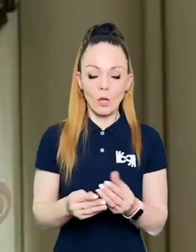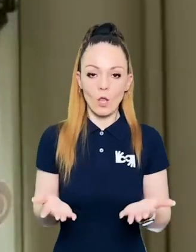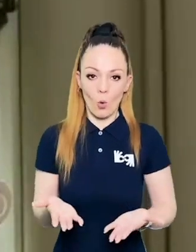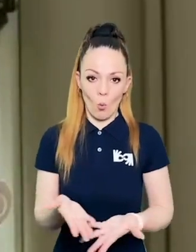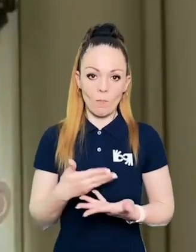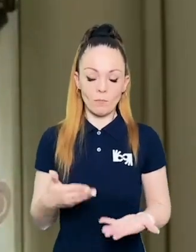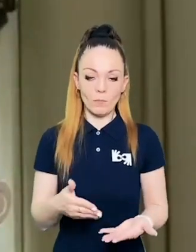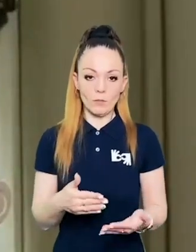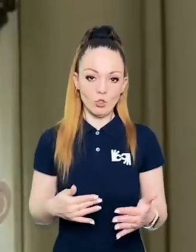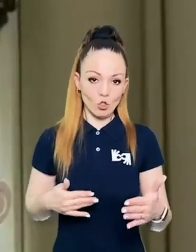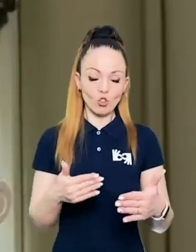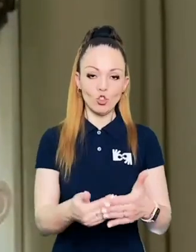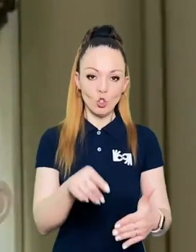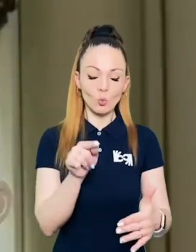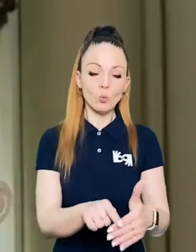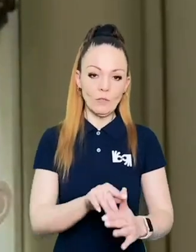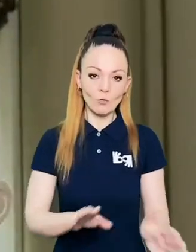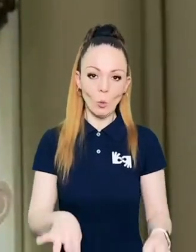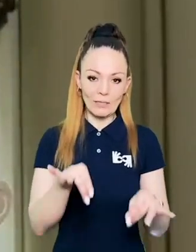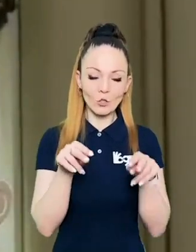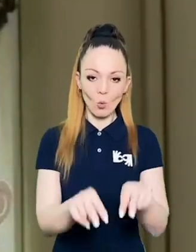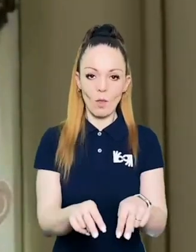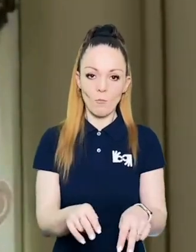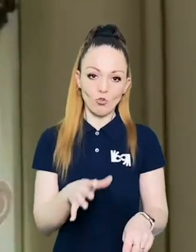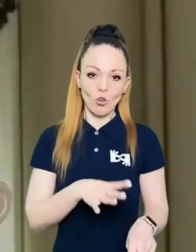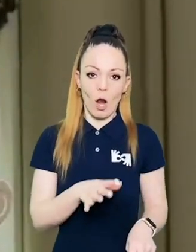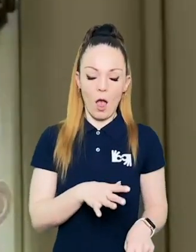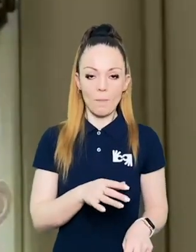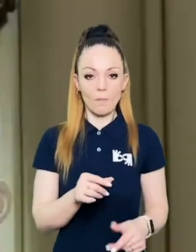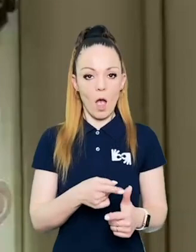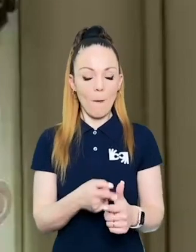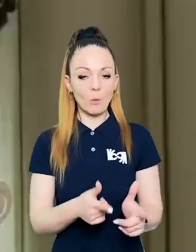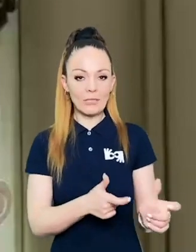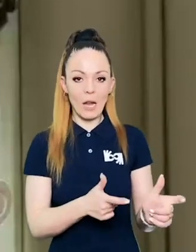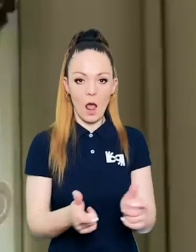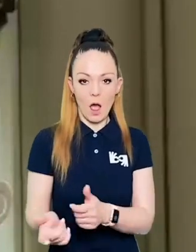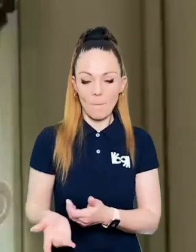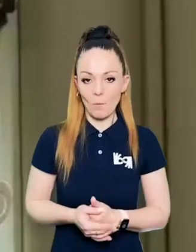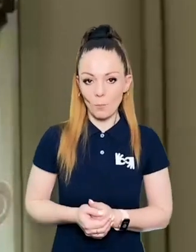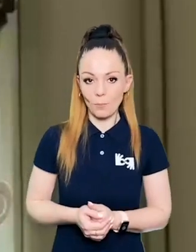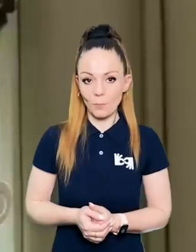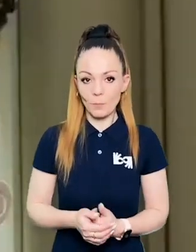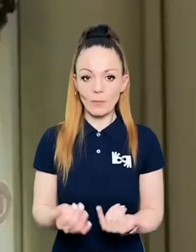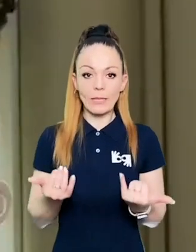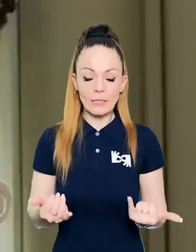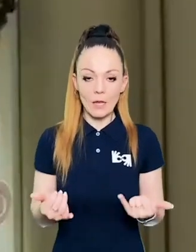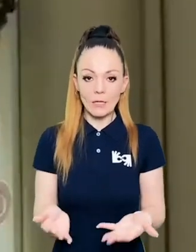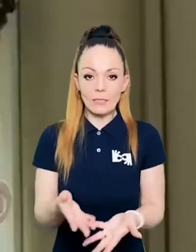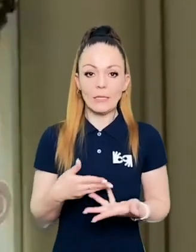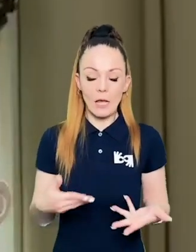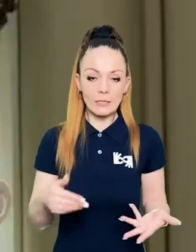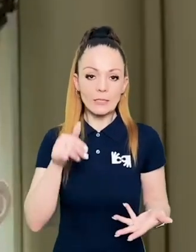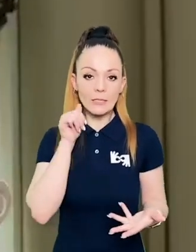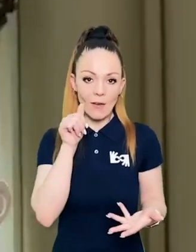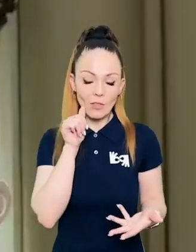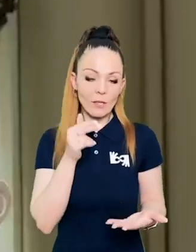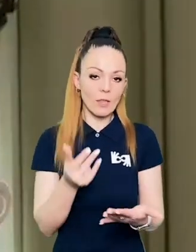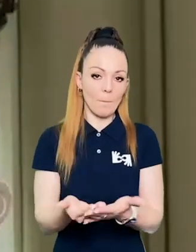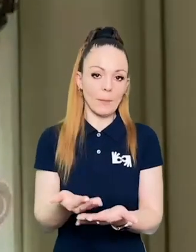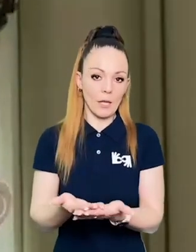результат, в якому знаходимося. От дійшли сюди, ну і стоїмо, чекаємо або стріляємо. Зараз нас,